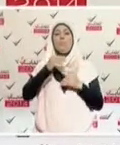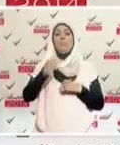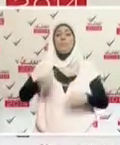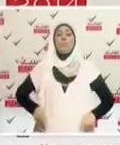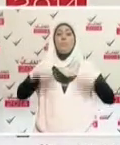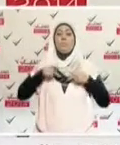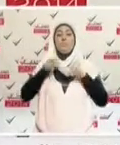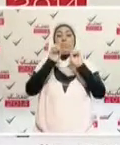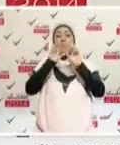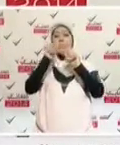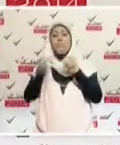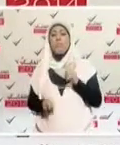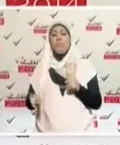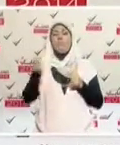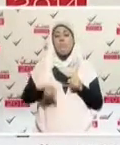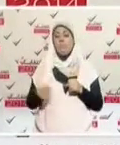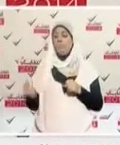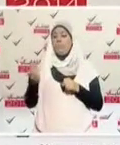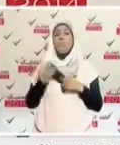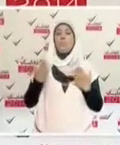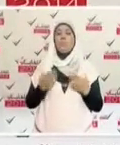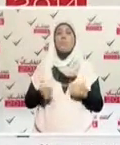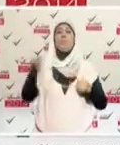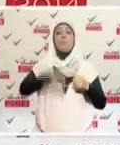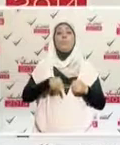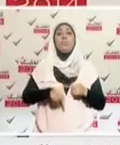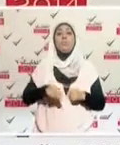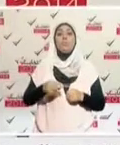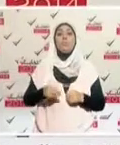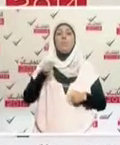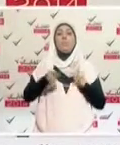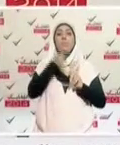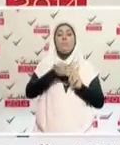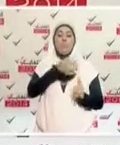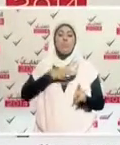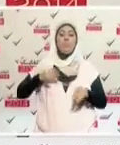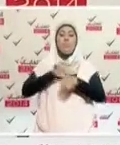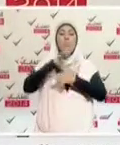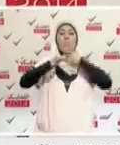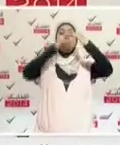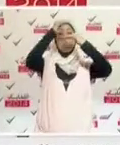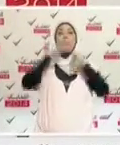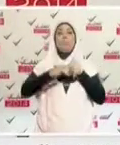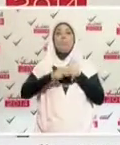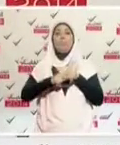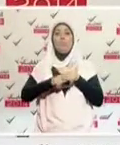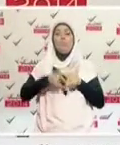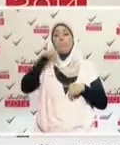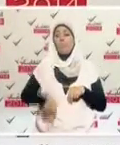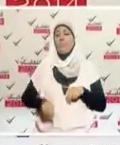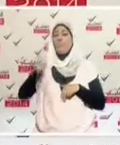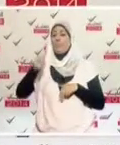واللي يقري. وتو وصلنا ضرورة الاهتمام بالجانب الصحي في الجهة، نطالب بمستشفى في